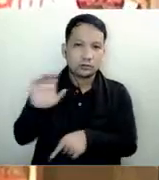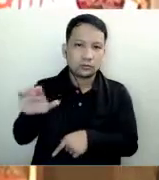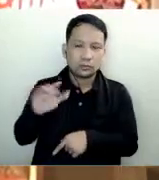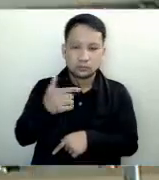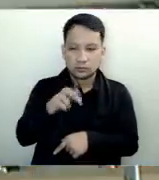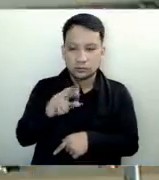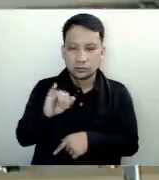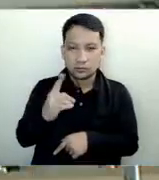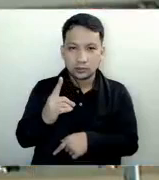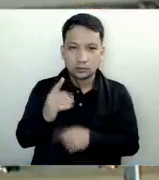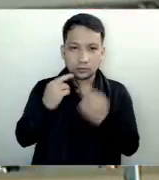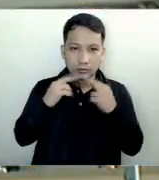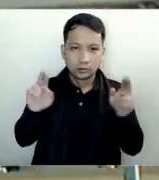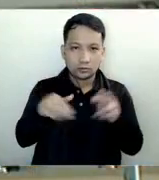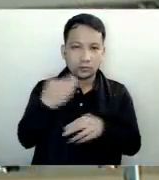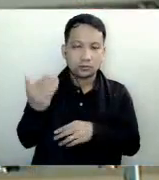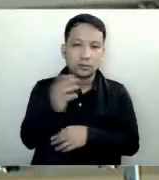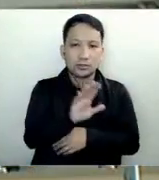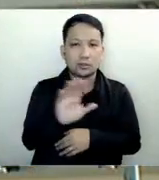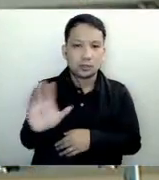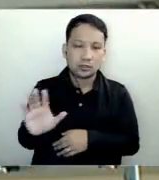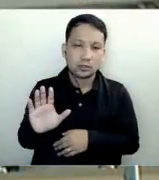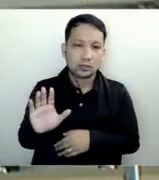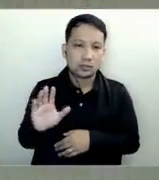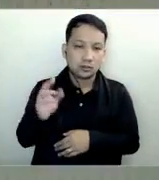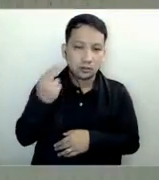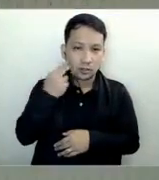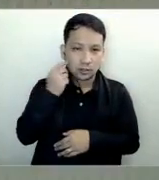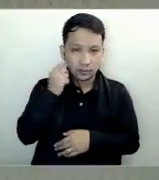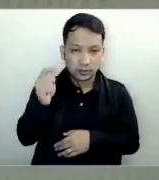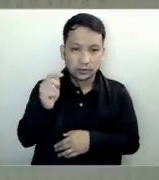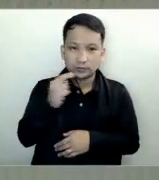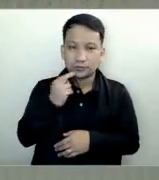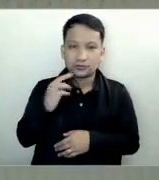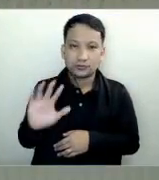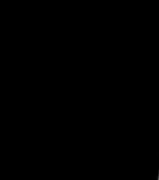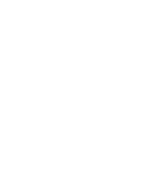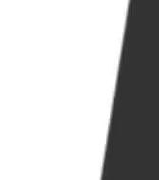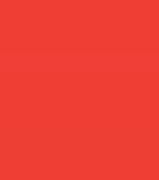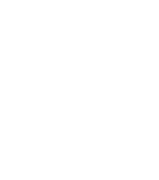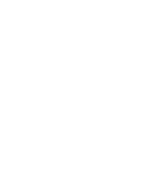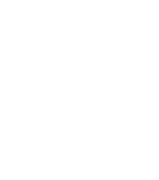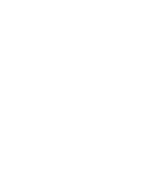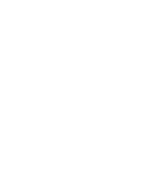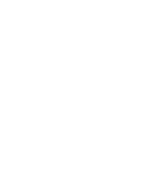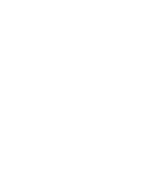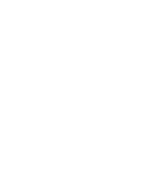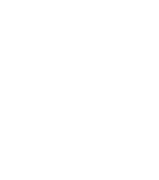Nagbabalita mula sa frontline, Hannibal Talete, News 5.